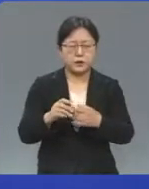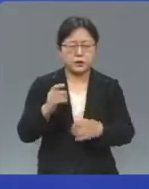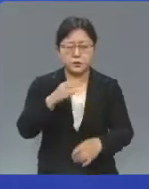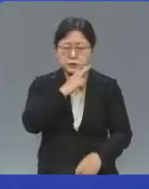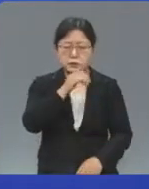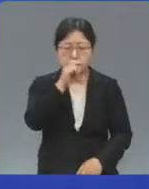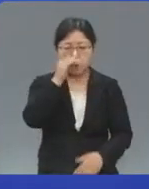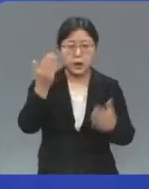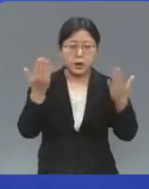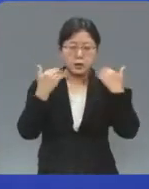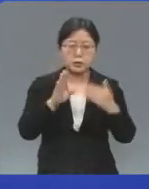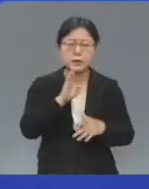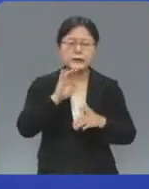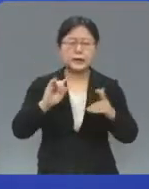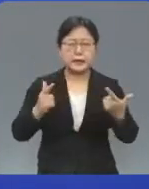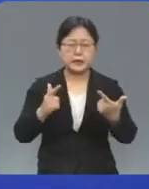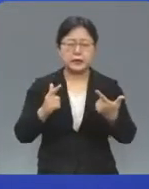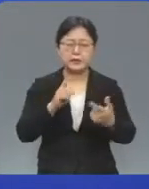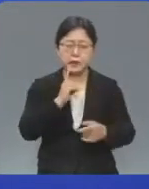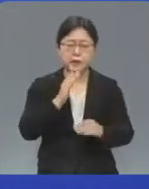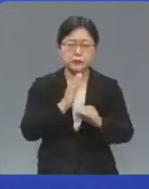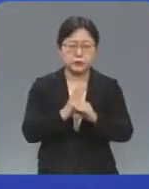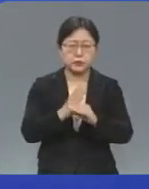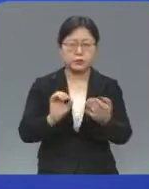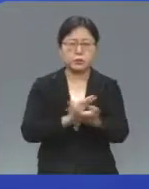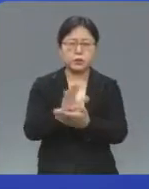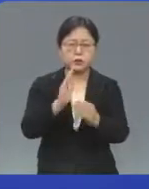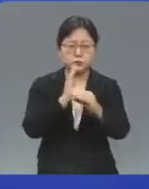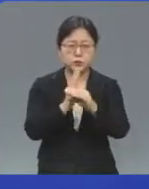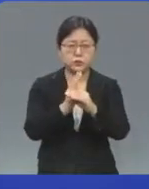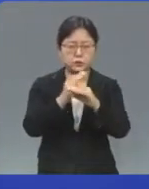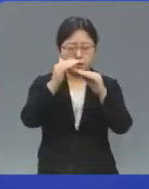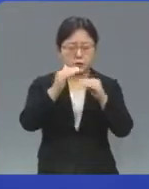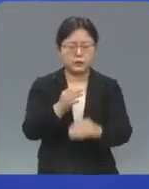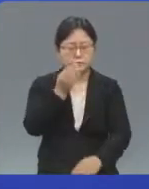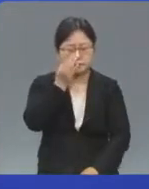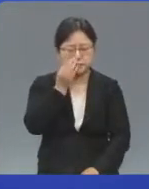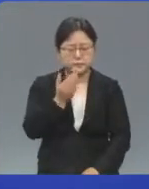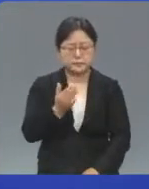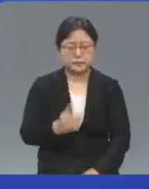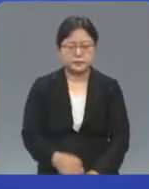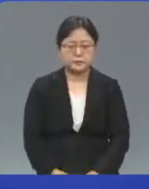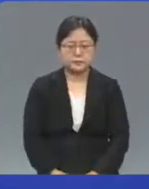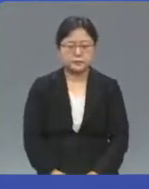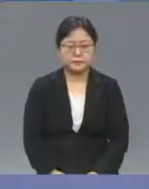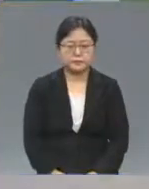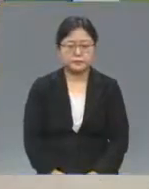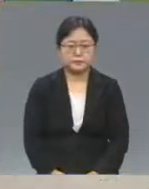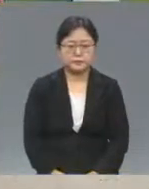하지만 학교 측은 사실이 아니 라고 반발하면서 논란이 일고 있습니다 김용창 기자의 보도입니다